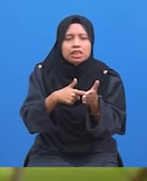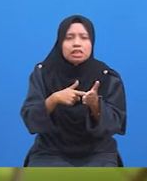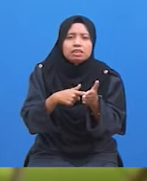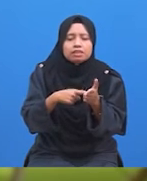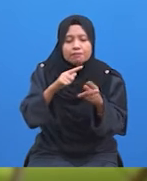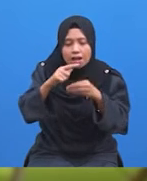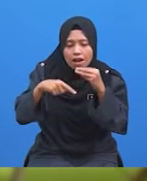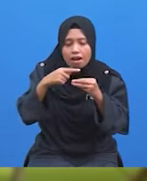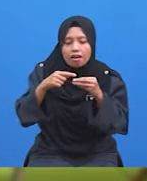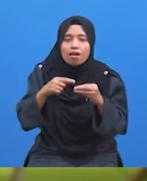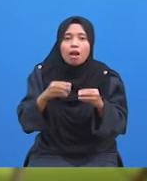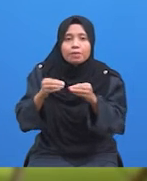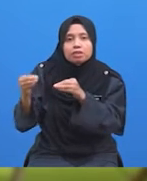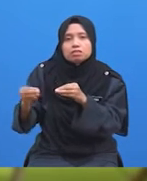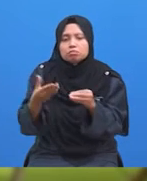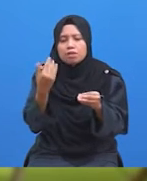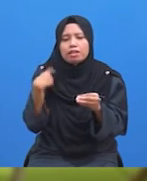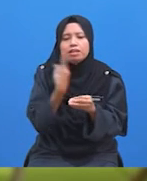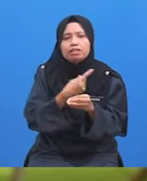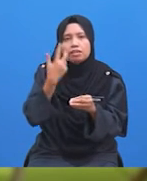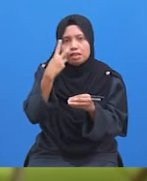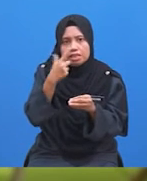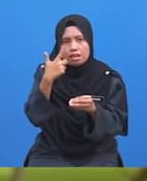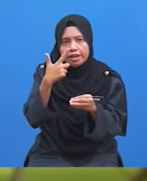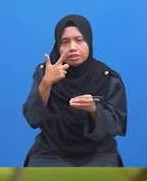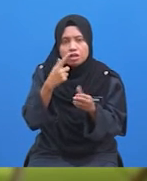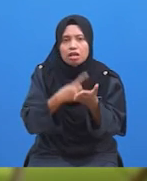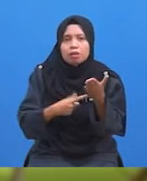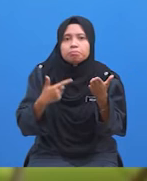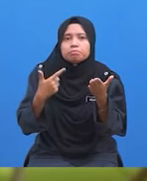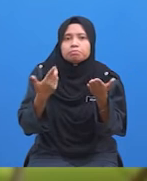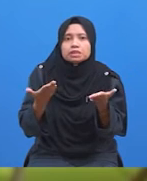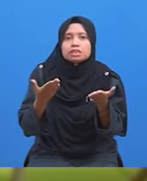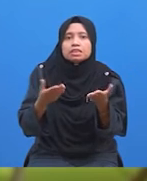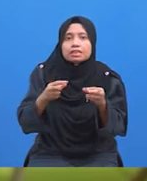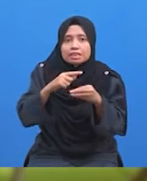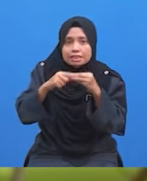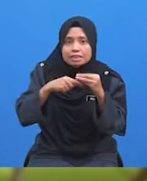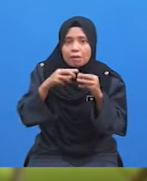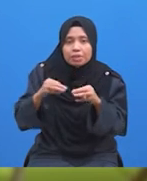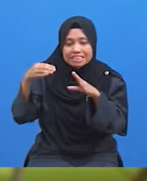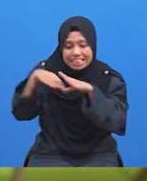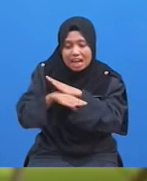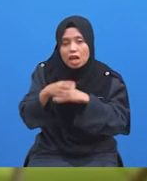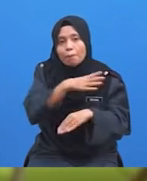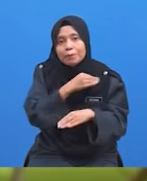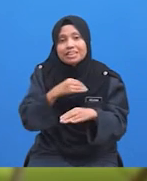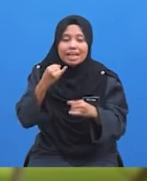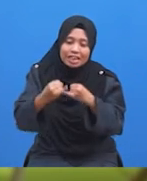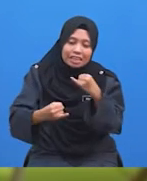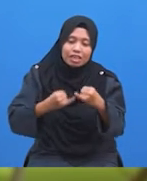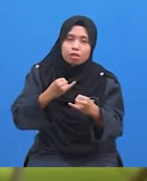tentang migrasi Mari kita lihat dengan lebih mendalam lagi tentang migrasi dalaman dan migrasi